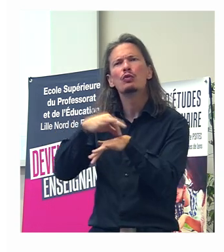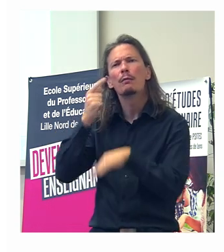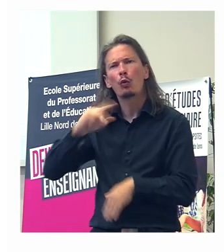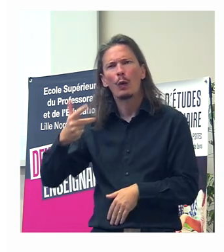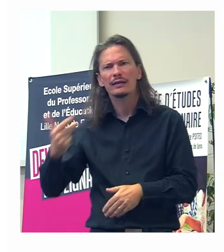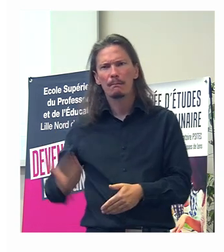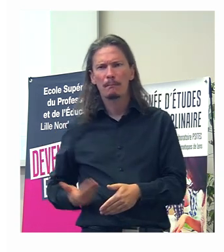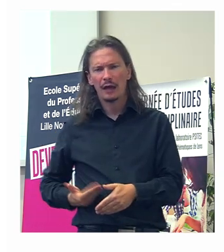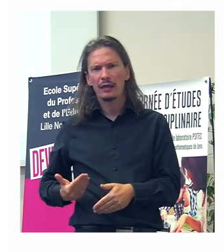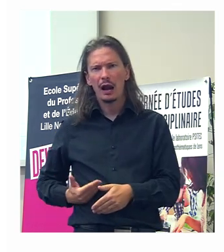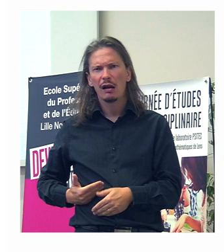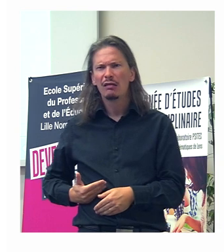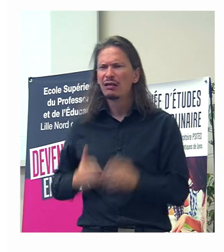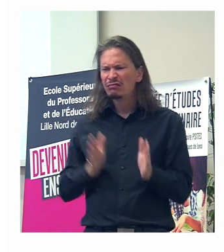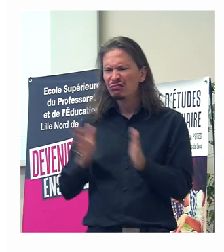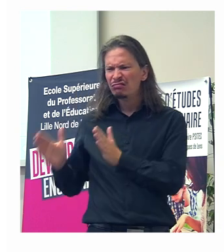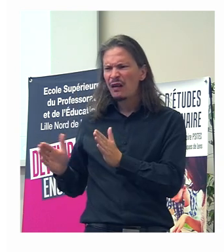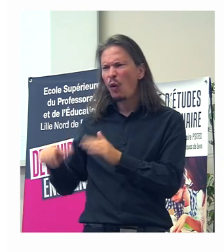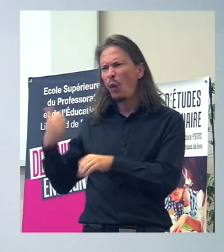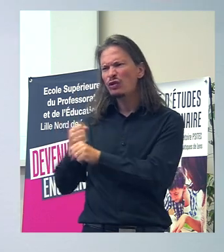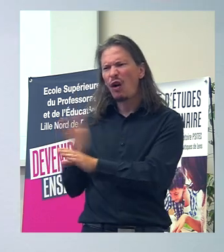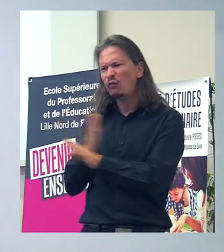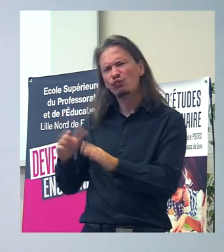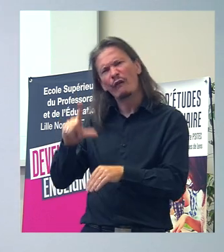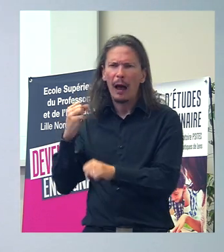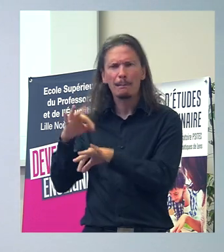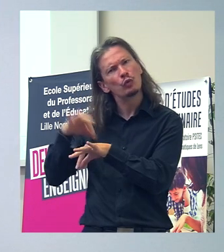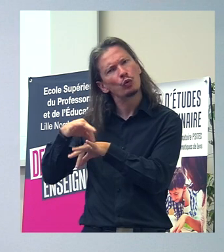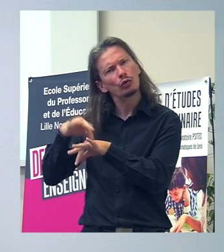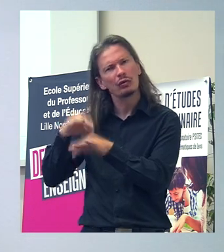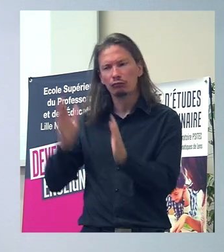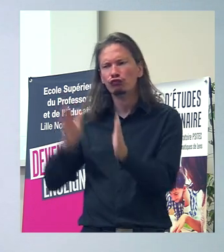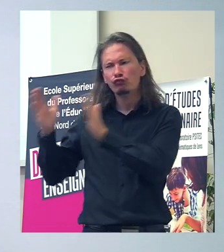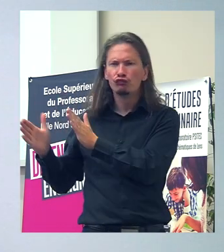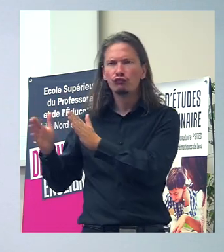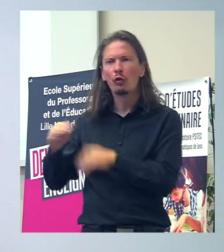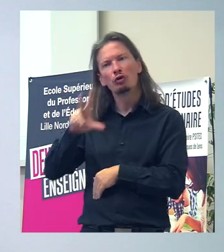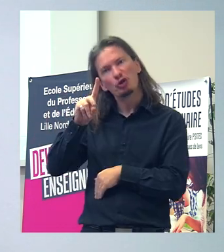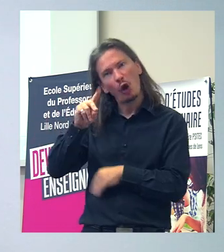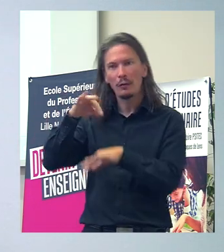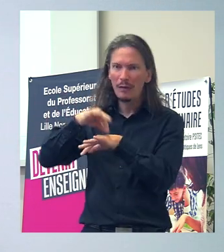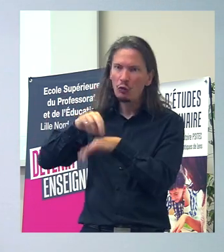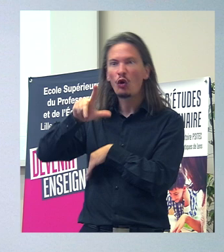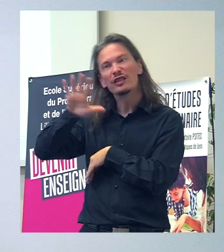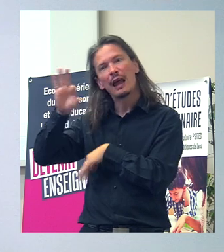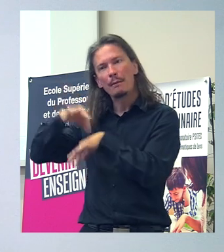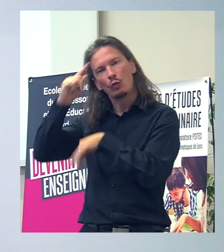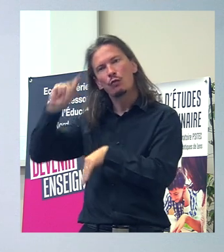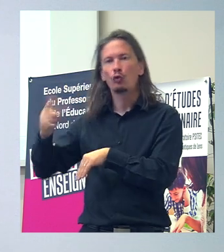maternelle, qui doit faire 20 minutes, je dirais, jusqu'à 11 ans, et on peut passer à 30-35 minutes dans le secondaire.